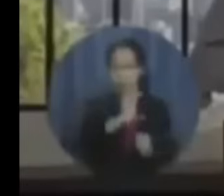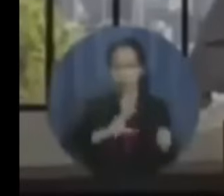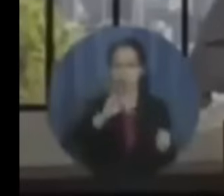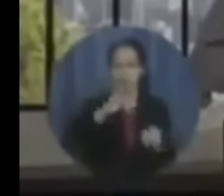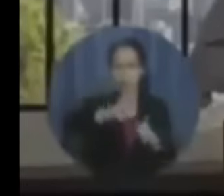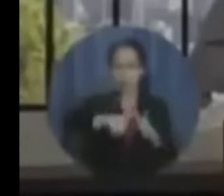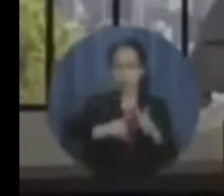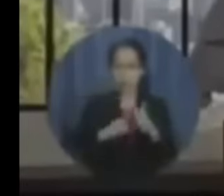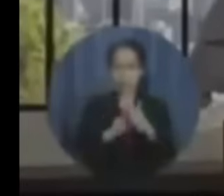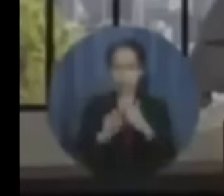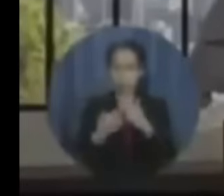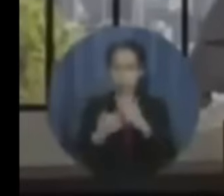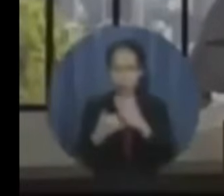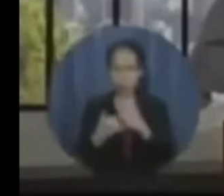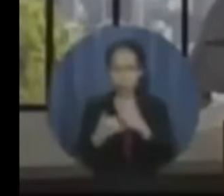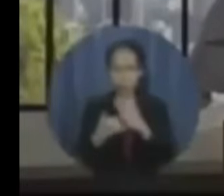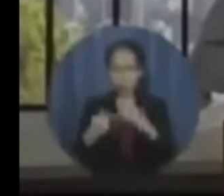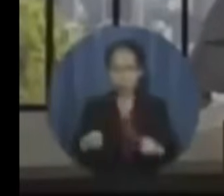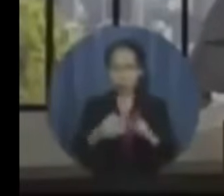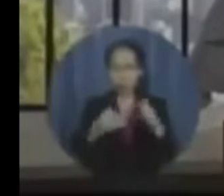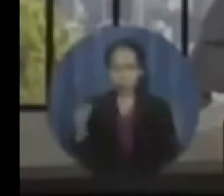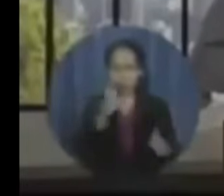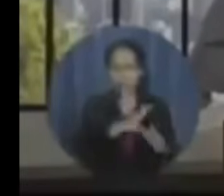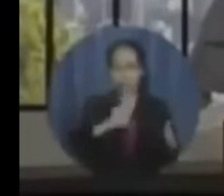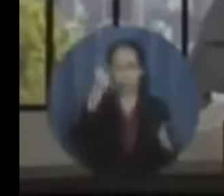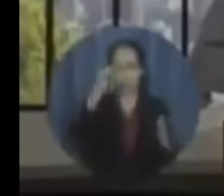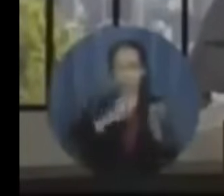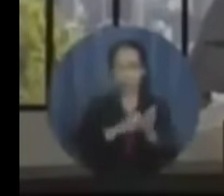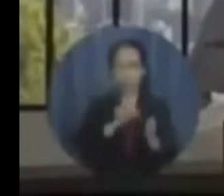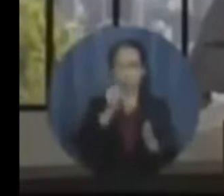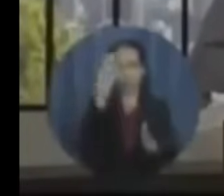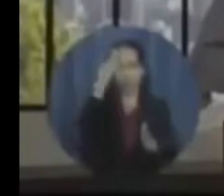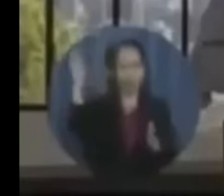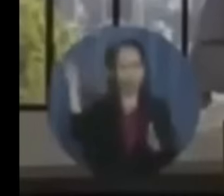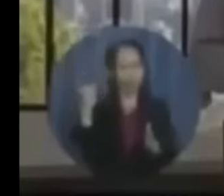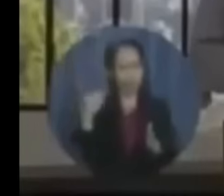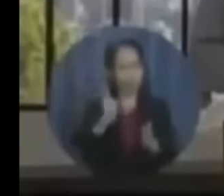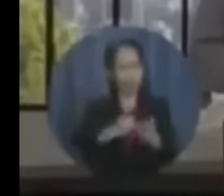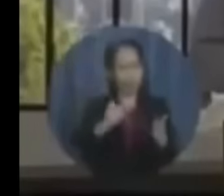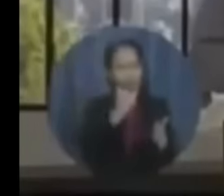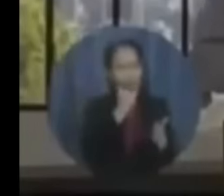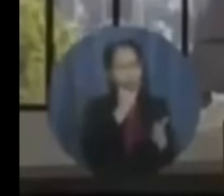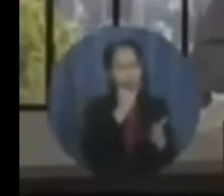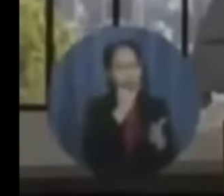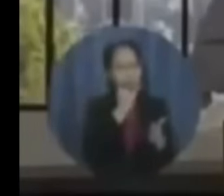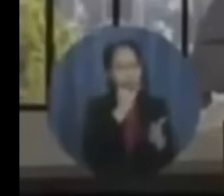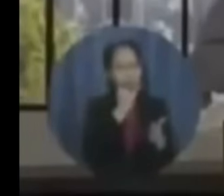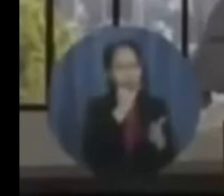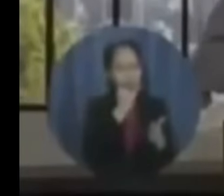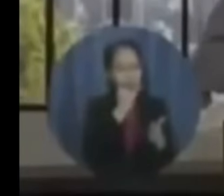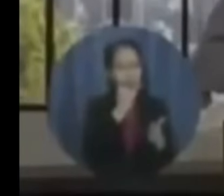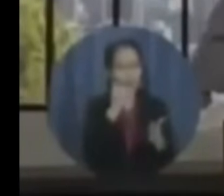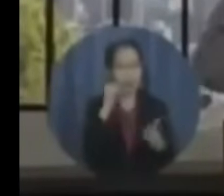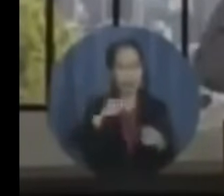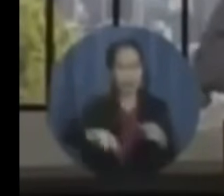kung halimbawa, di naman nila alam, ligaw lang sila, nailigaw lang sila. Hindi ko pwede sabihin sila yung